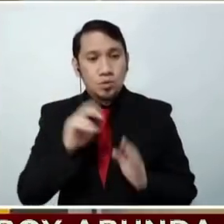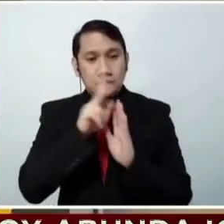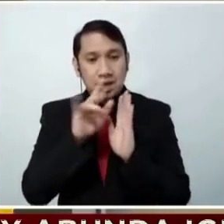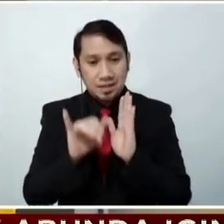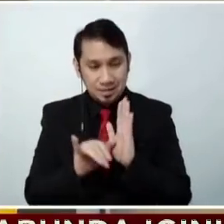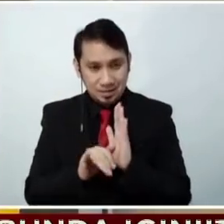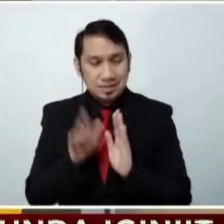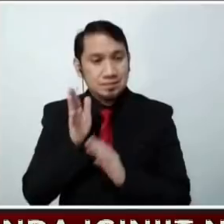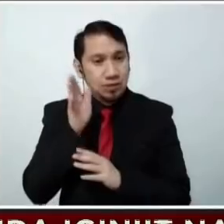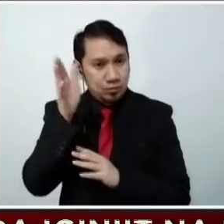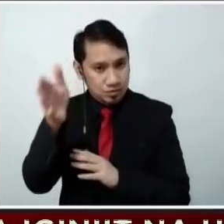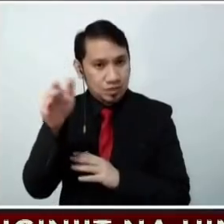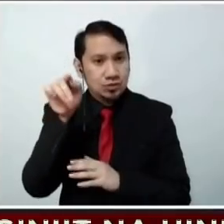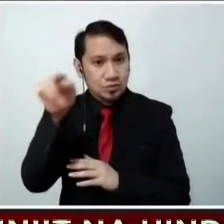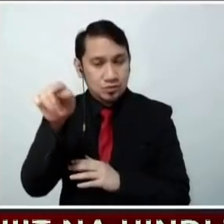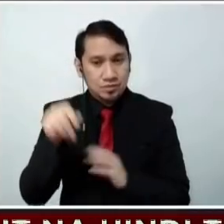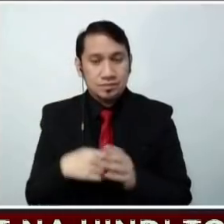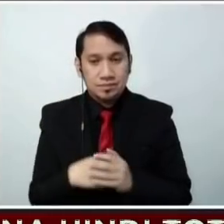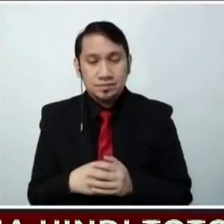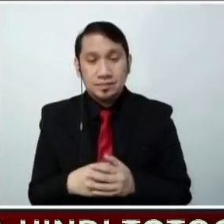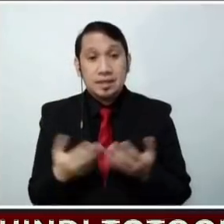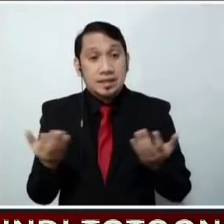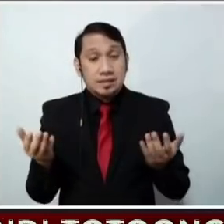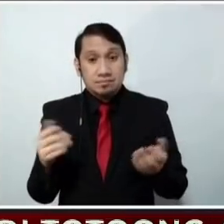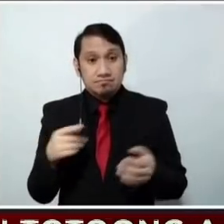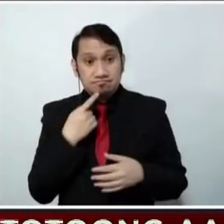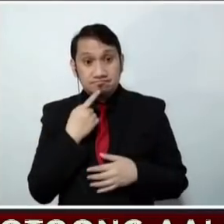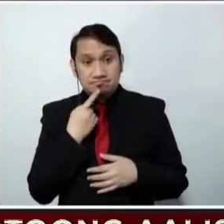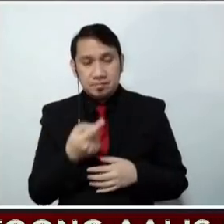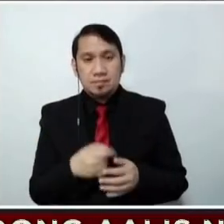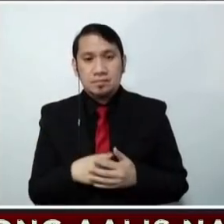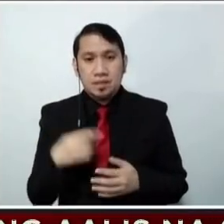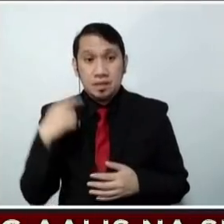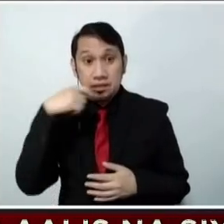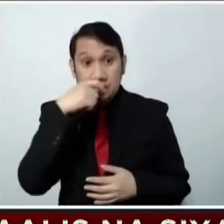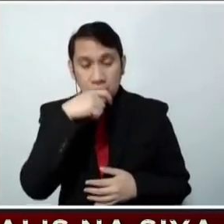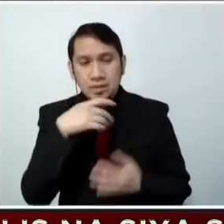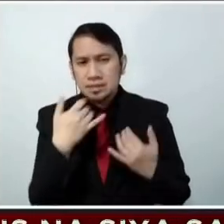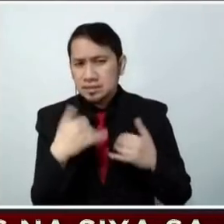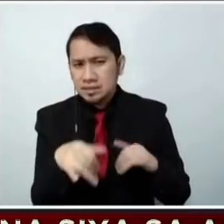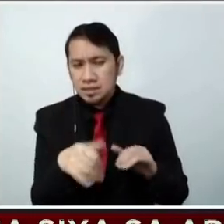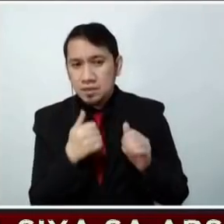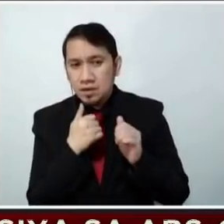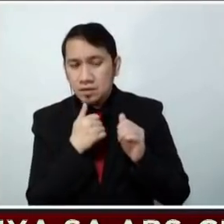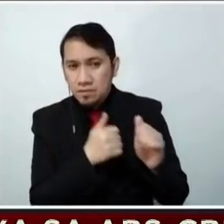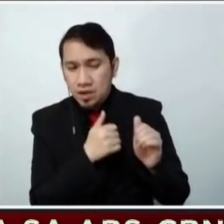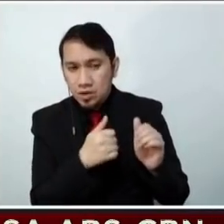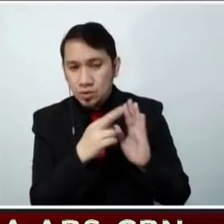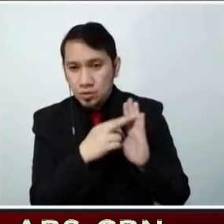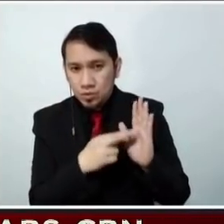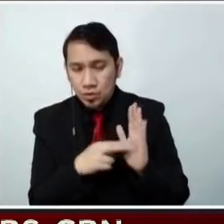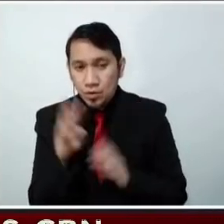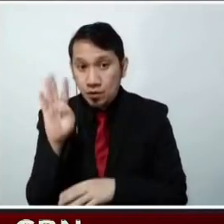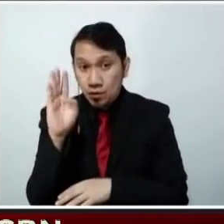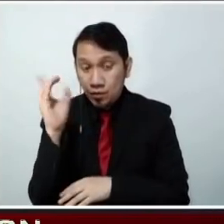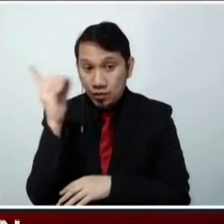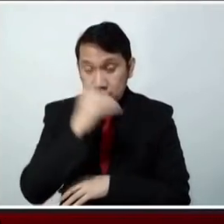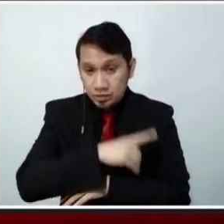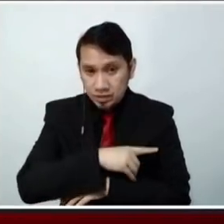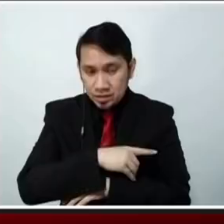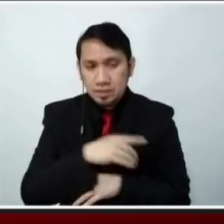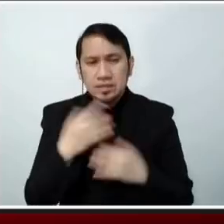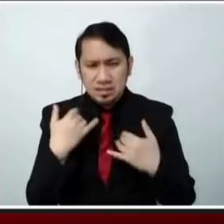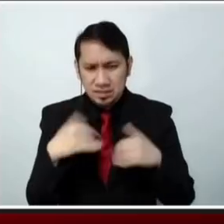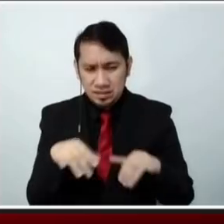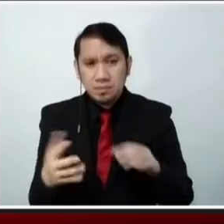OFW sa ibang bansa. Dito sa Taiwan, so kailangan may follow yung rules nila na 14 days quarantine pa rin. Siyempre, may mga gastusin din